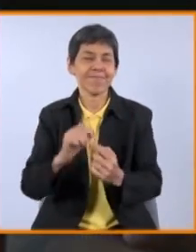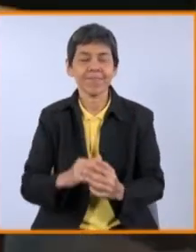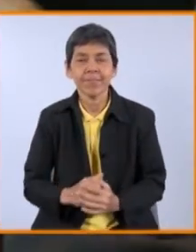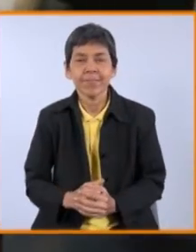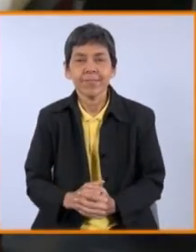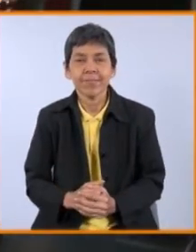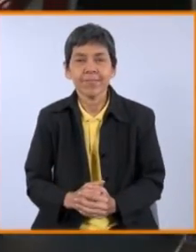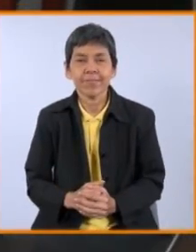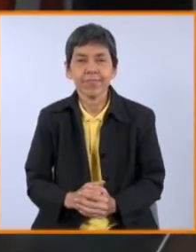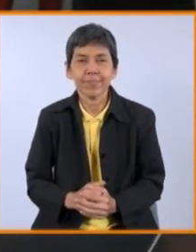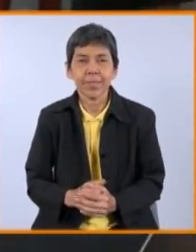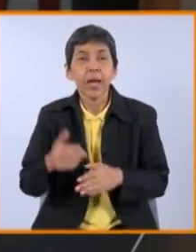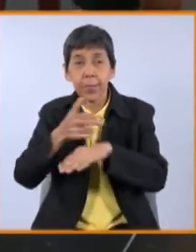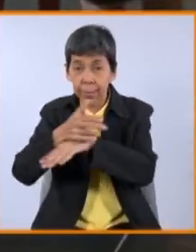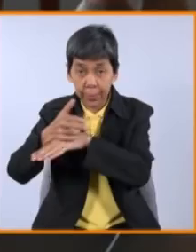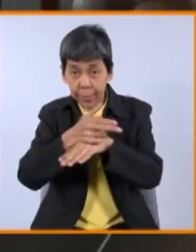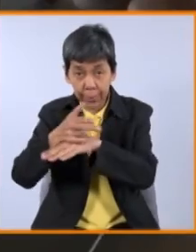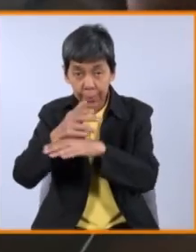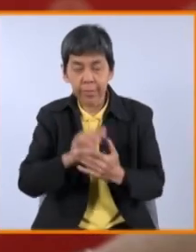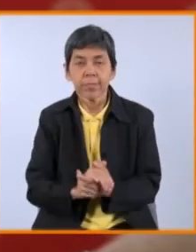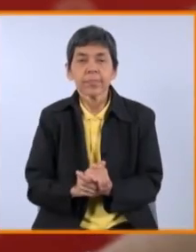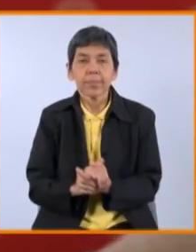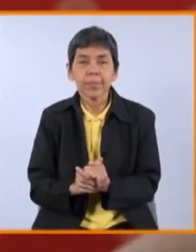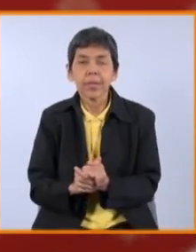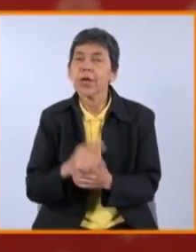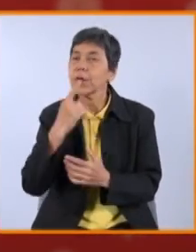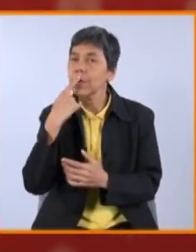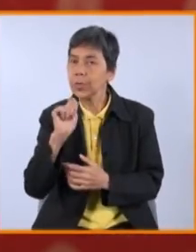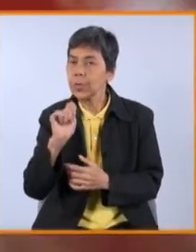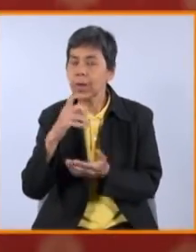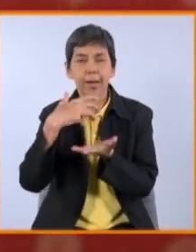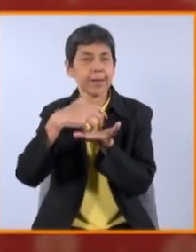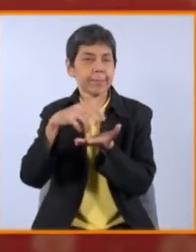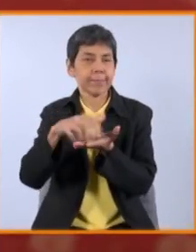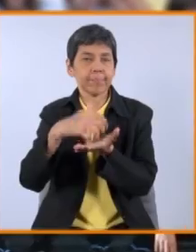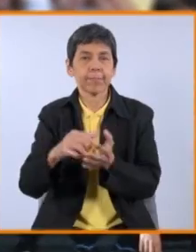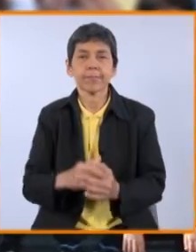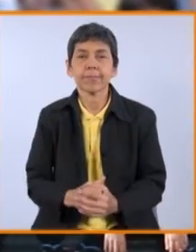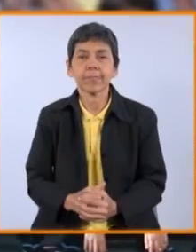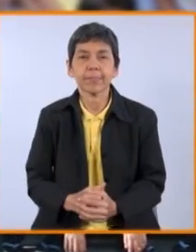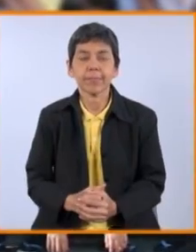ภัทรพลคงทวีถ่ายภาพวรุณ บรรพราศิลป์ True for You รายงาน